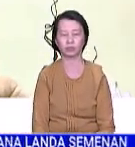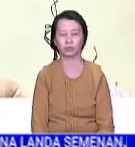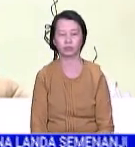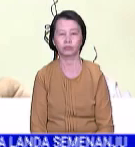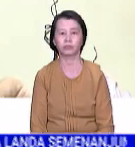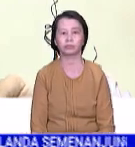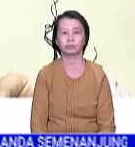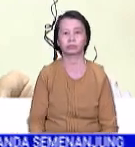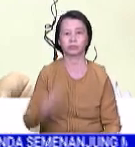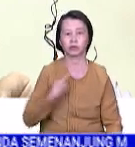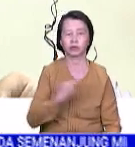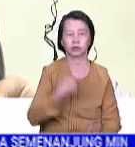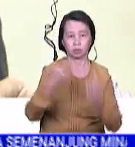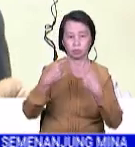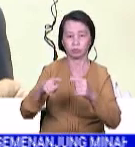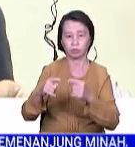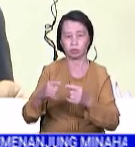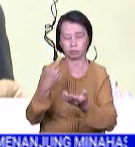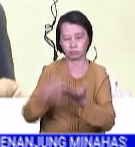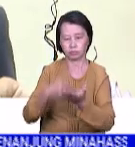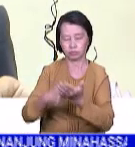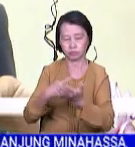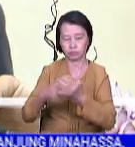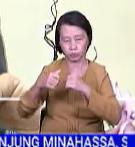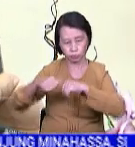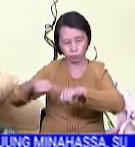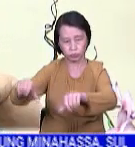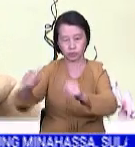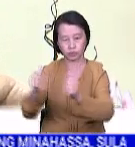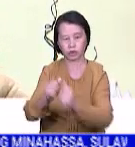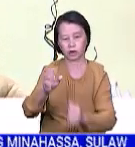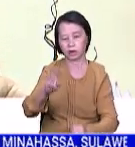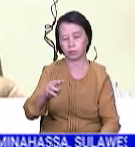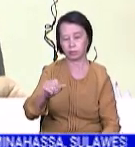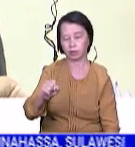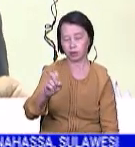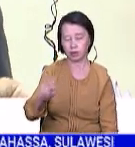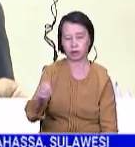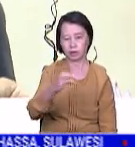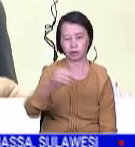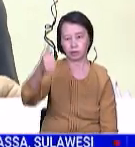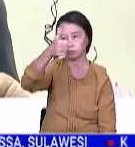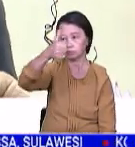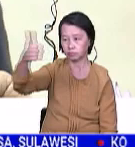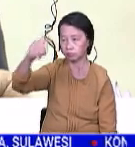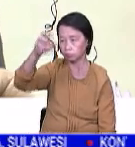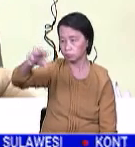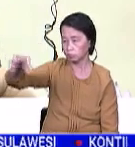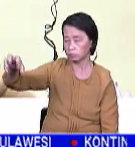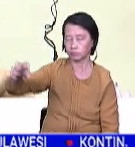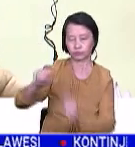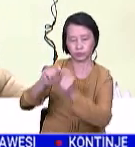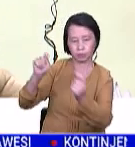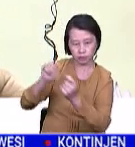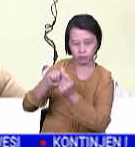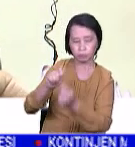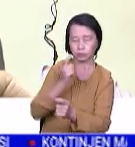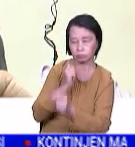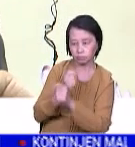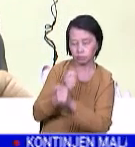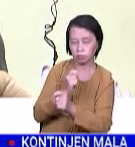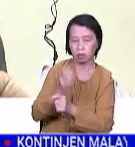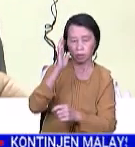Kita sedang berbincang berterusan dengan MSN dan beberapa stakeholder yang tertentu dan kita